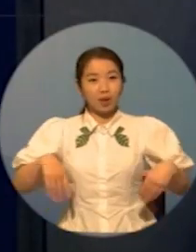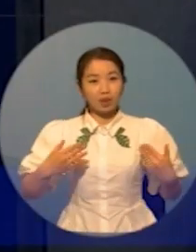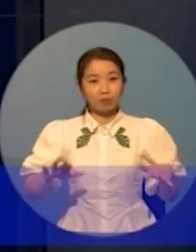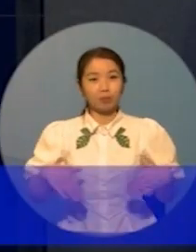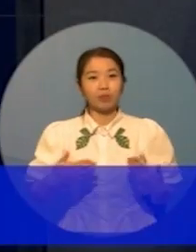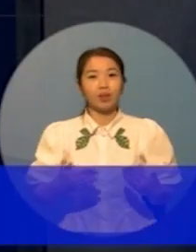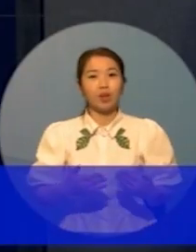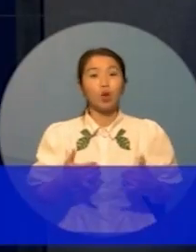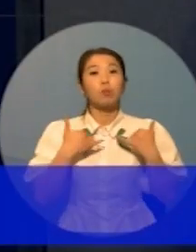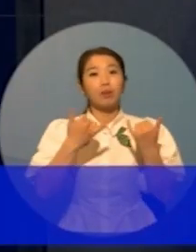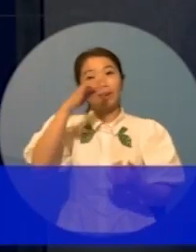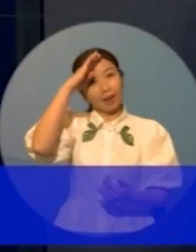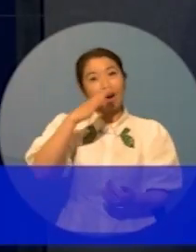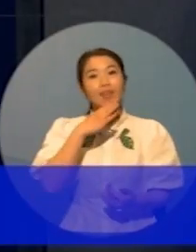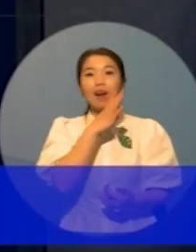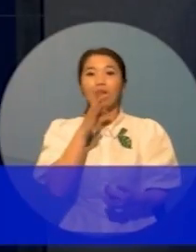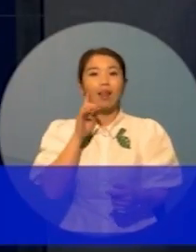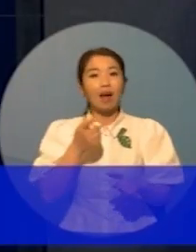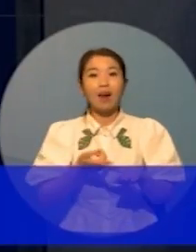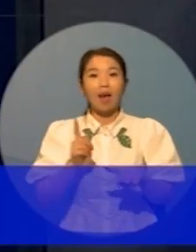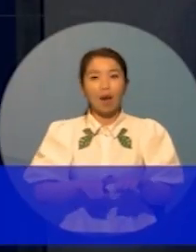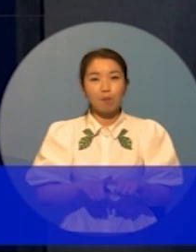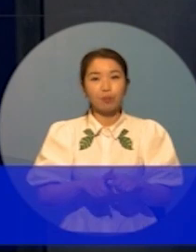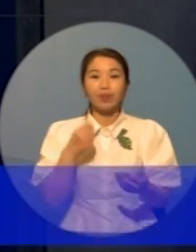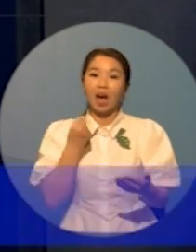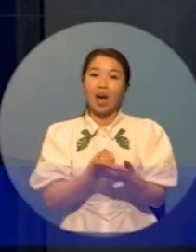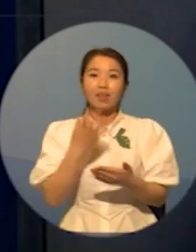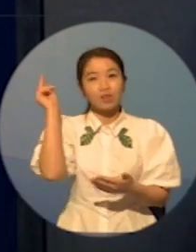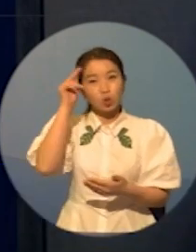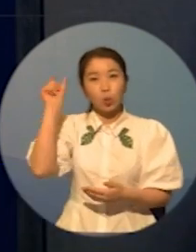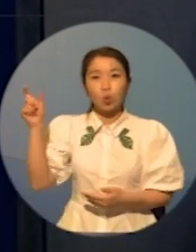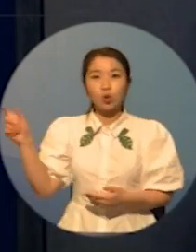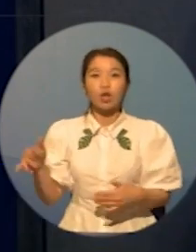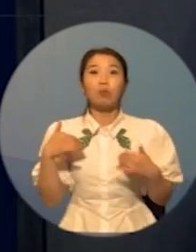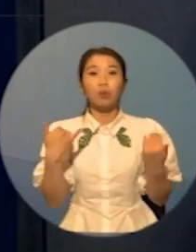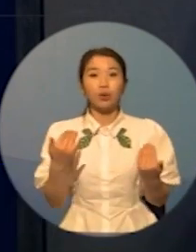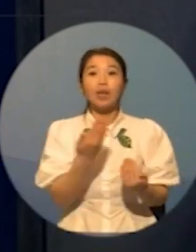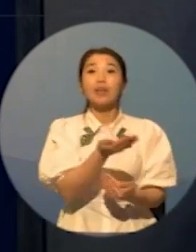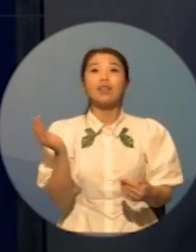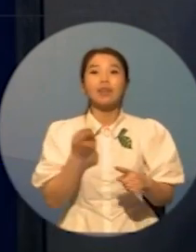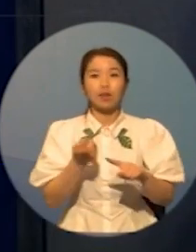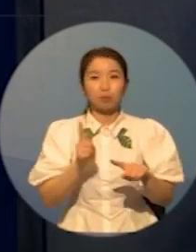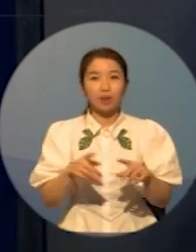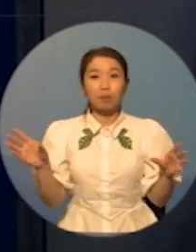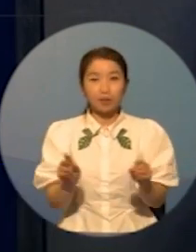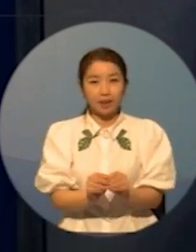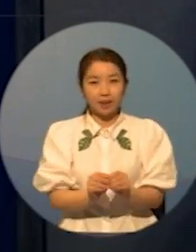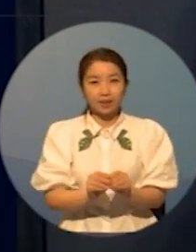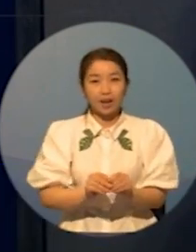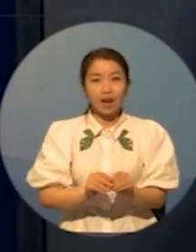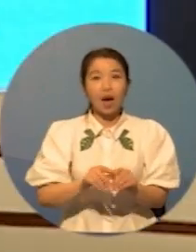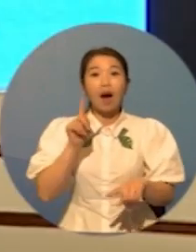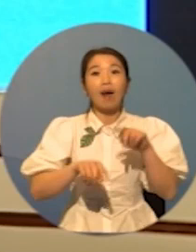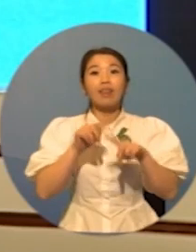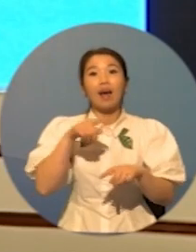Ассалам алейкум, хурметли ата-аналар, азиз окуучулар. Бүгүн силермен биргеликте Каргалпак тили пәнинен 6-чы